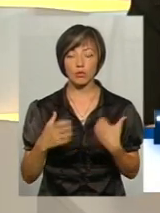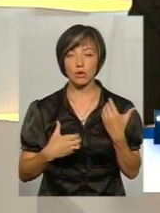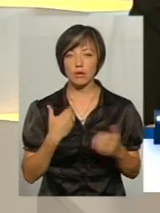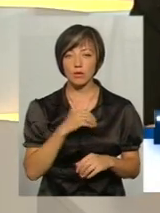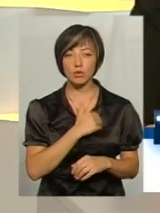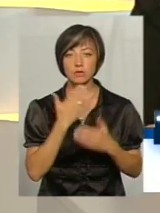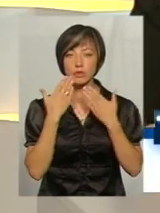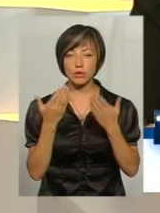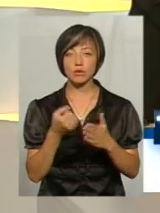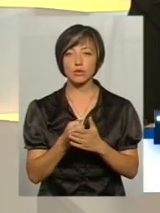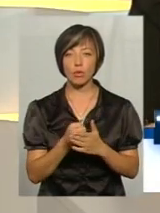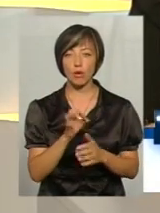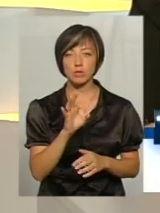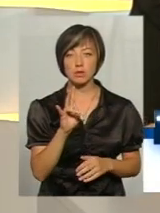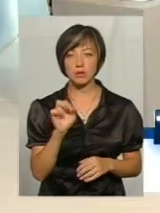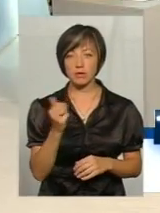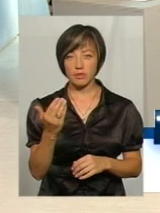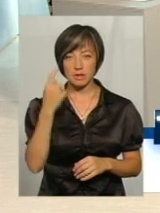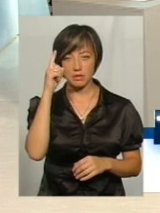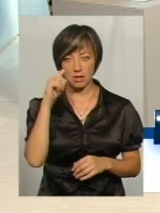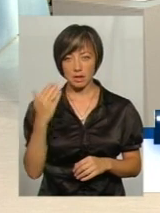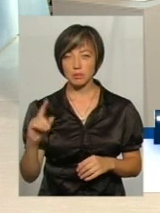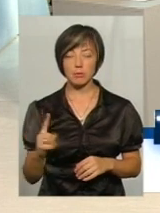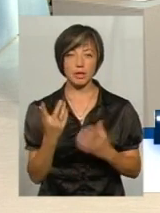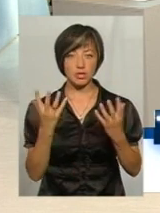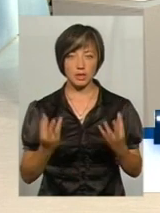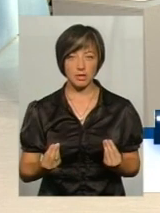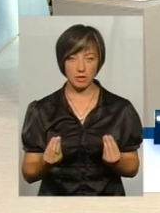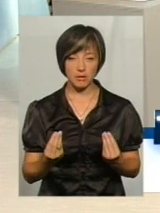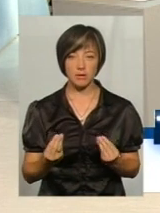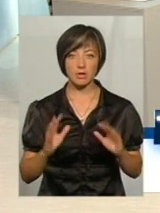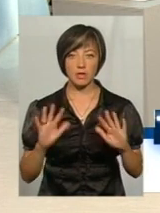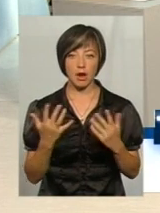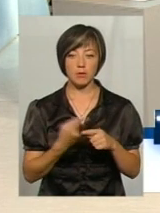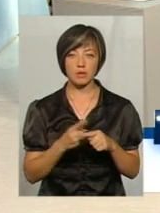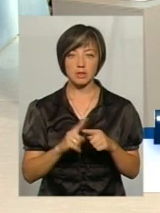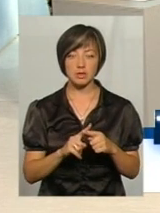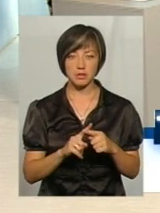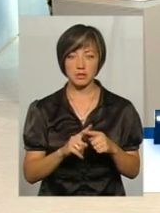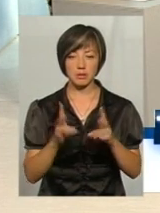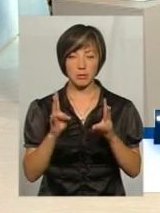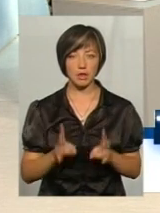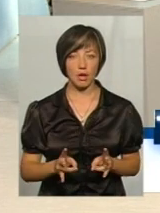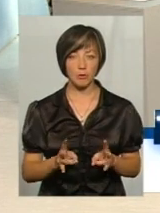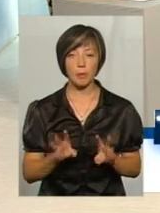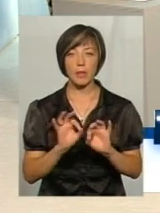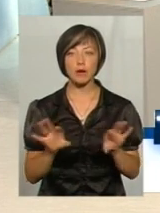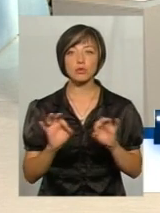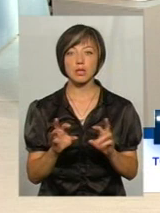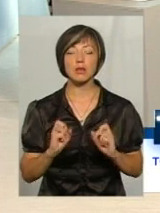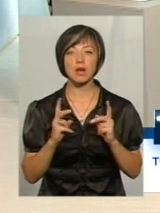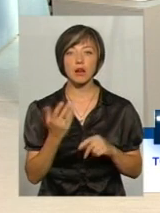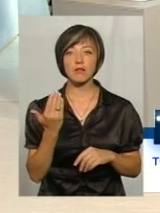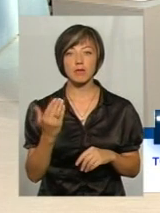тоді звернутися до пані Оксани. От ви знаєте пані Олену з перших днів, як трапилась така біда. Розкажіть, як